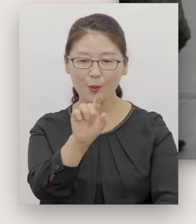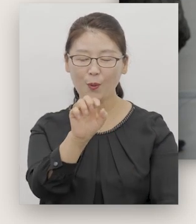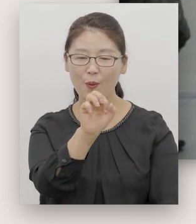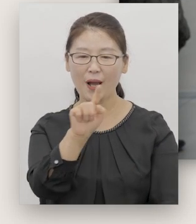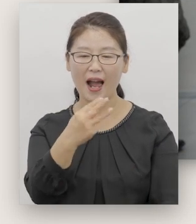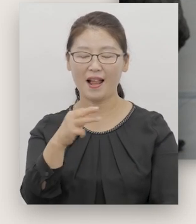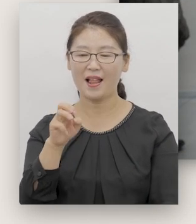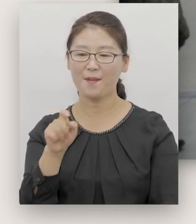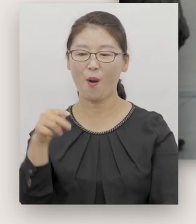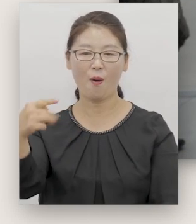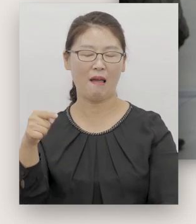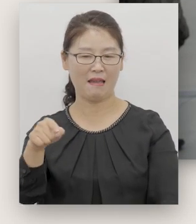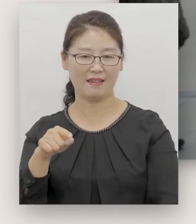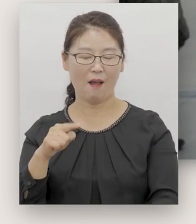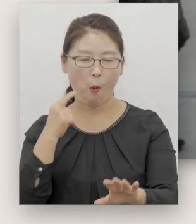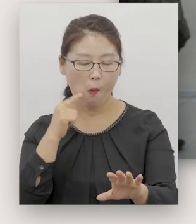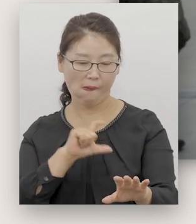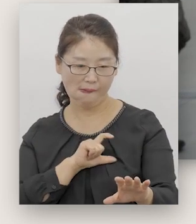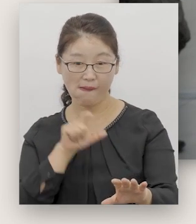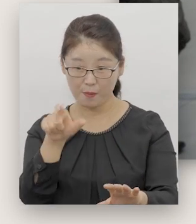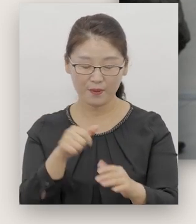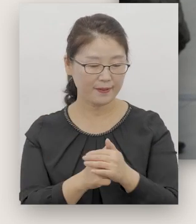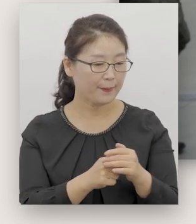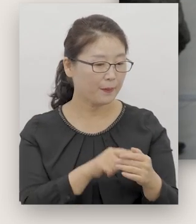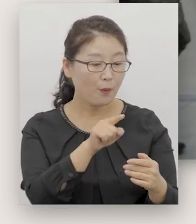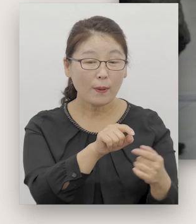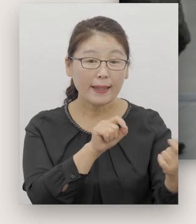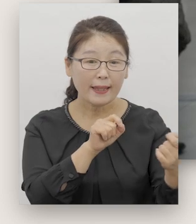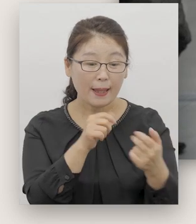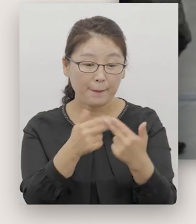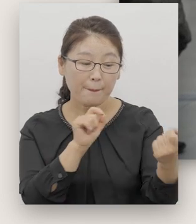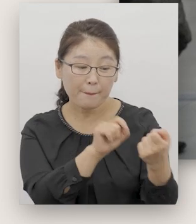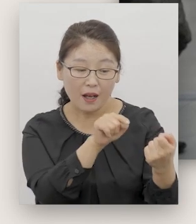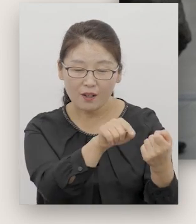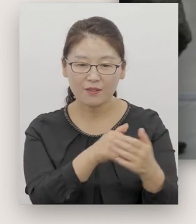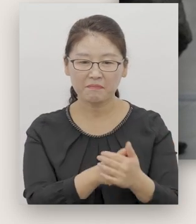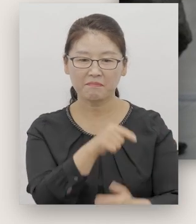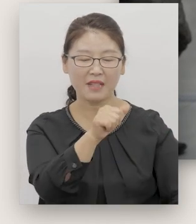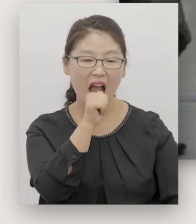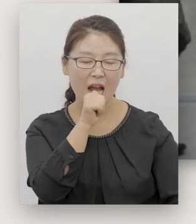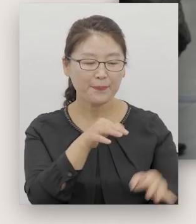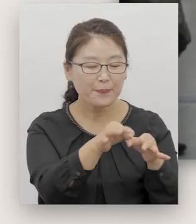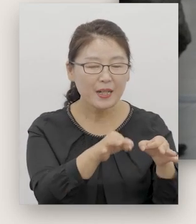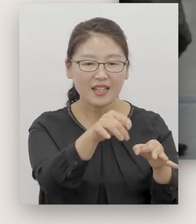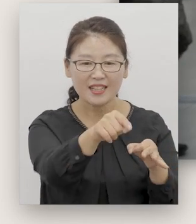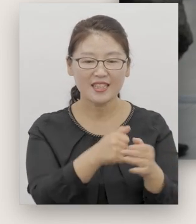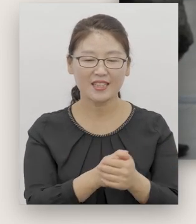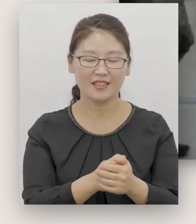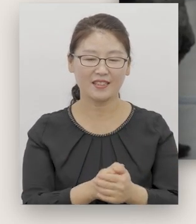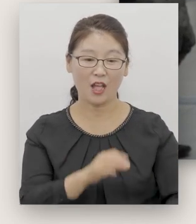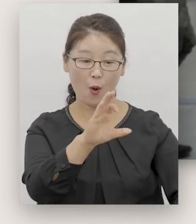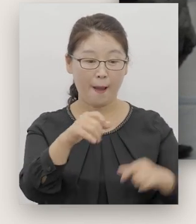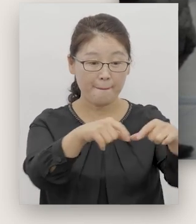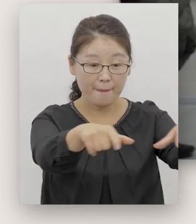근처에 있는 철물점에서 이 변기를 구입하고 알머트라는 서명을 한 다음에 출품을 하게 됩니다. 상자를